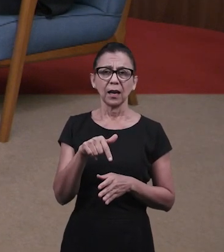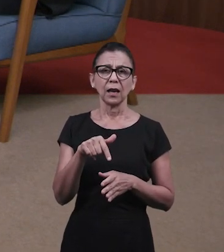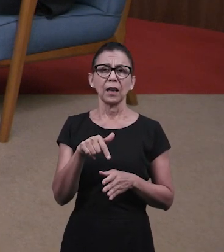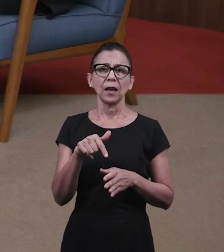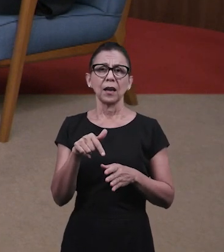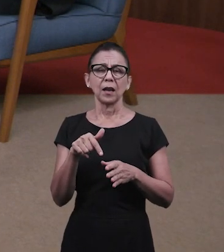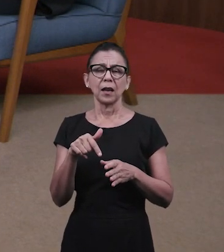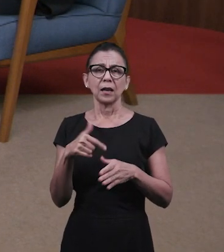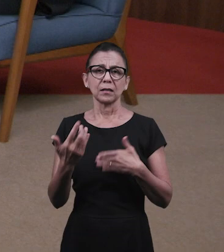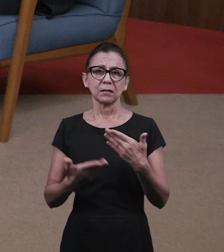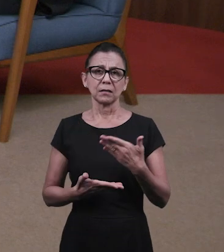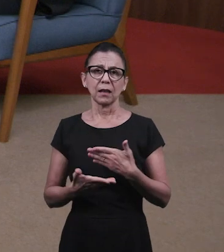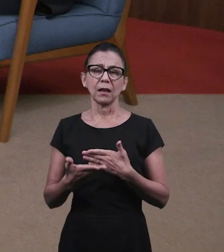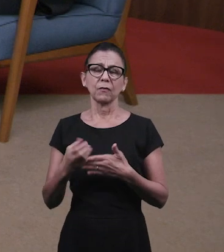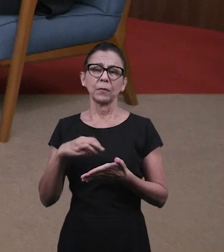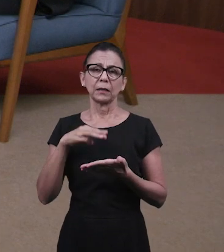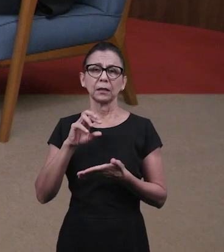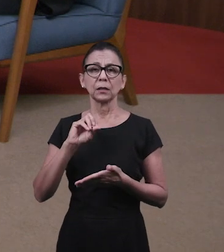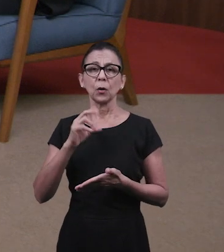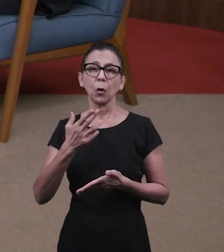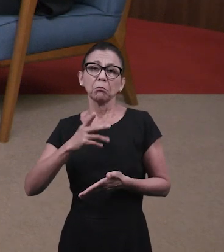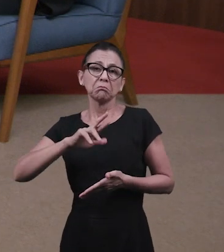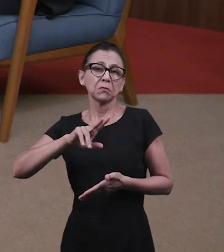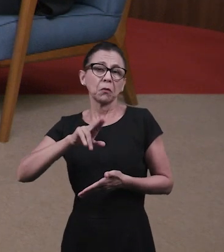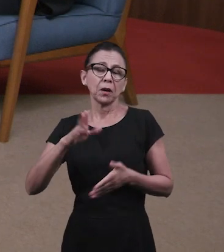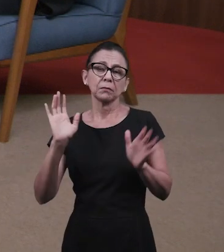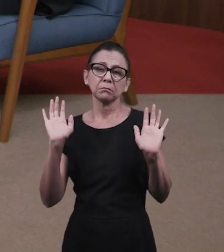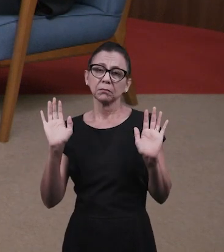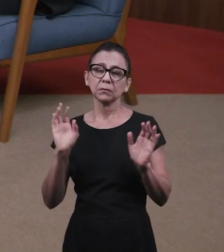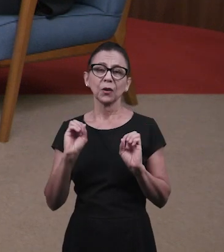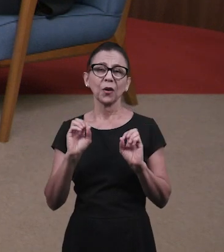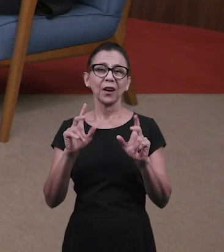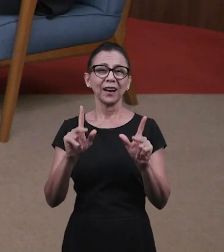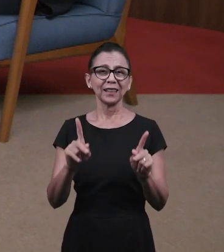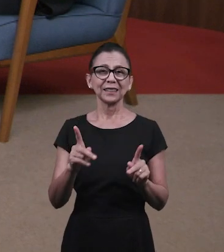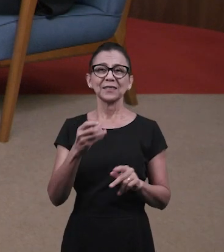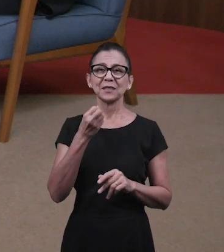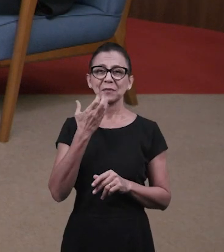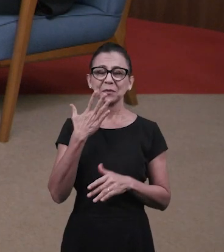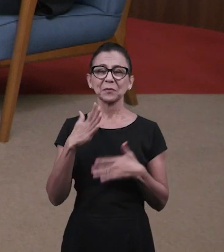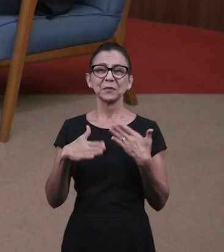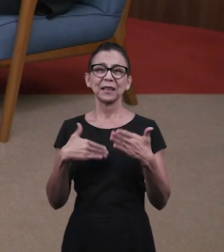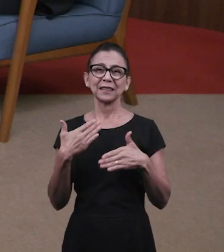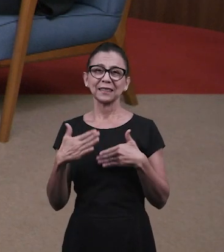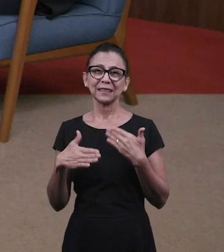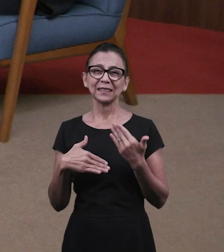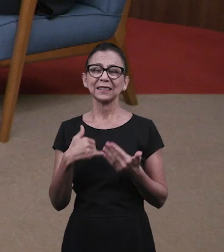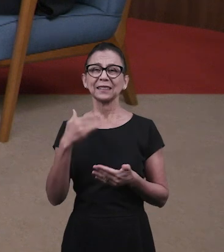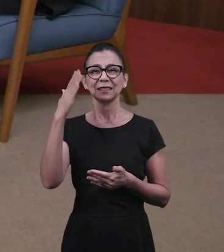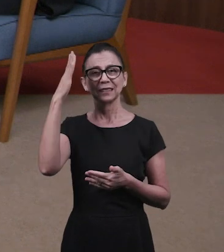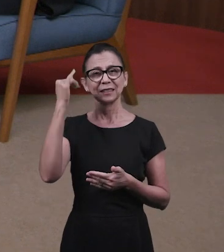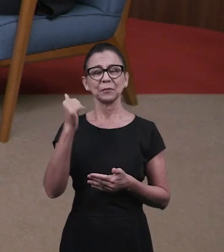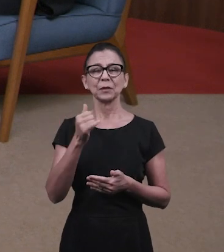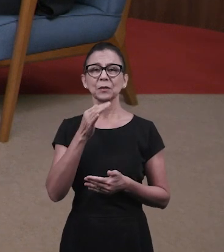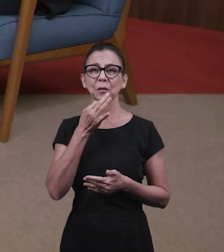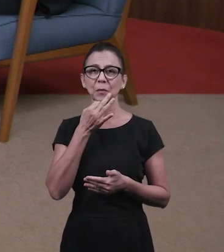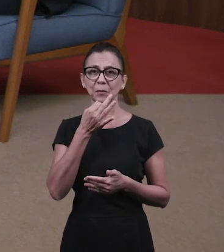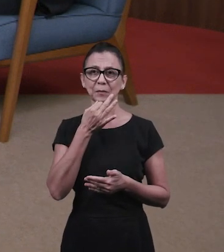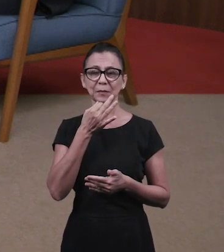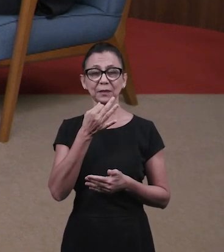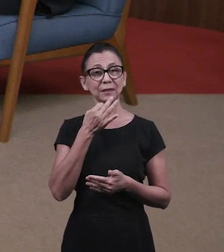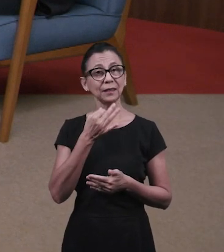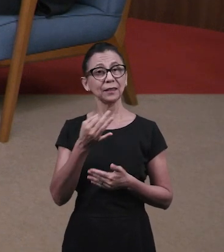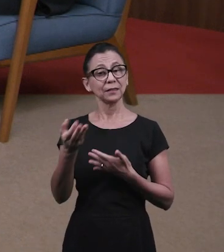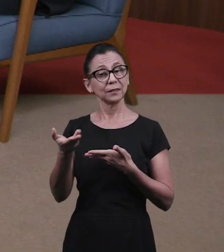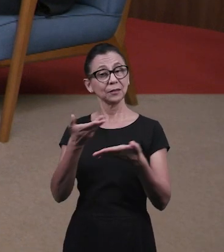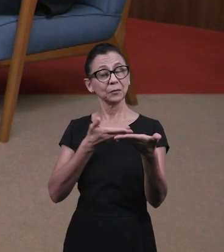chrétienne Maranatha ou non, vous pouvez envoyer votre participation et sera une joie recevoir, savoir votre opinion. Nous